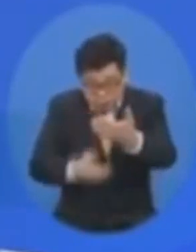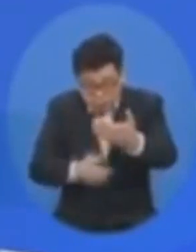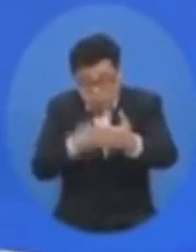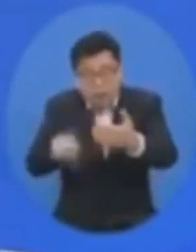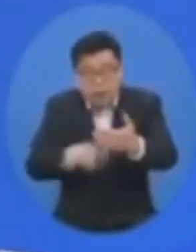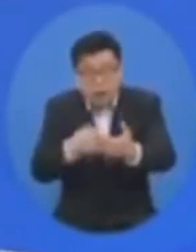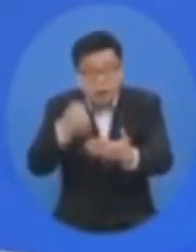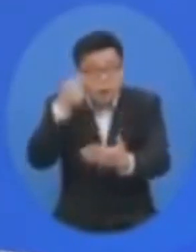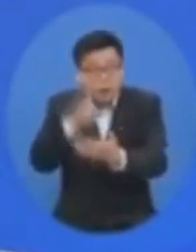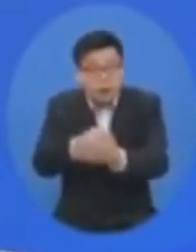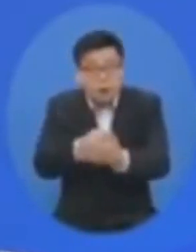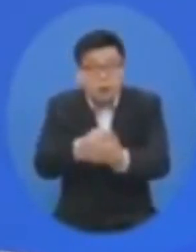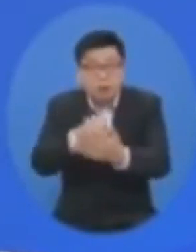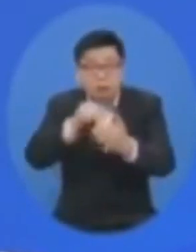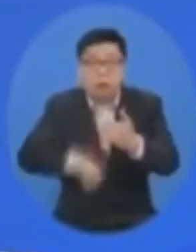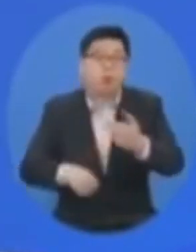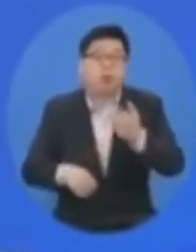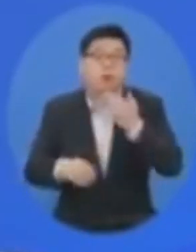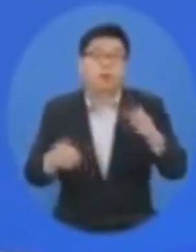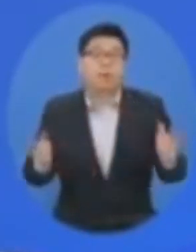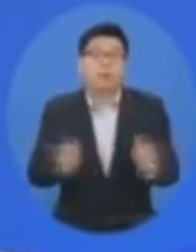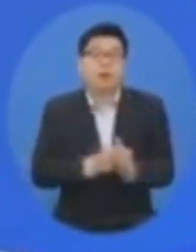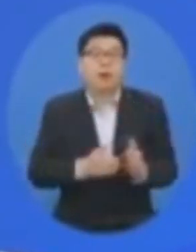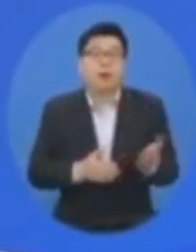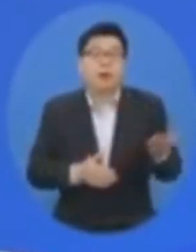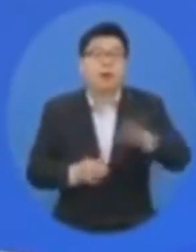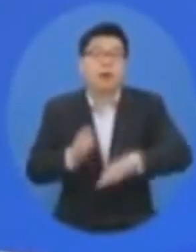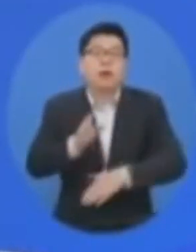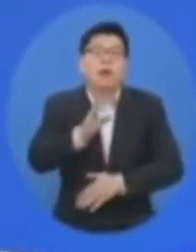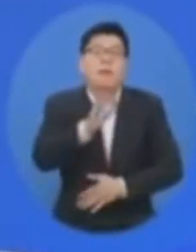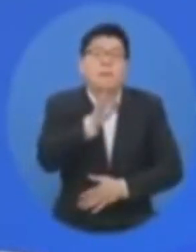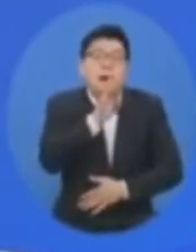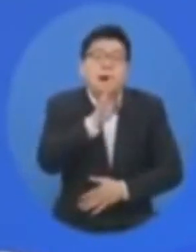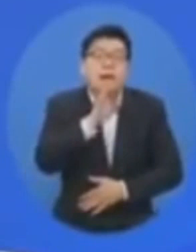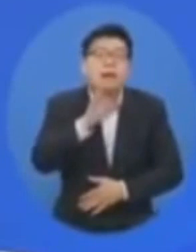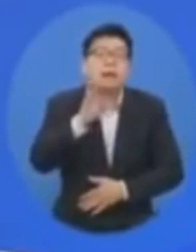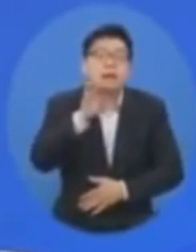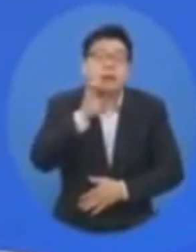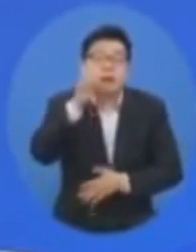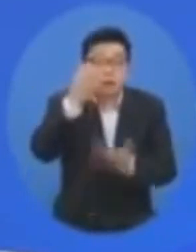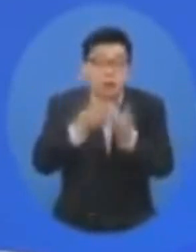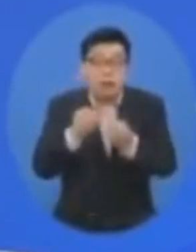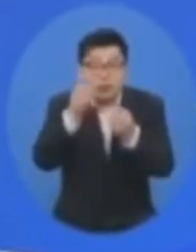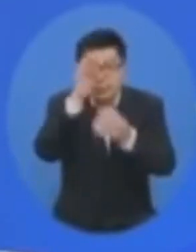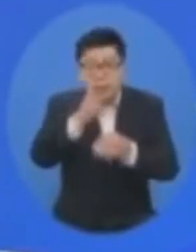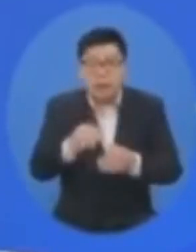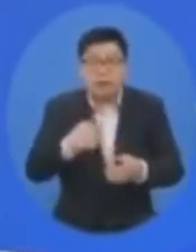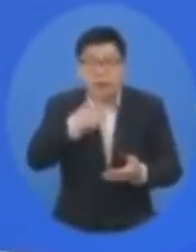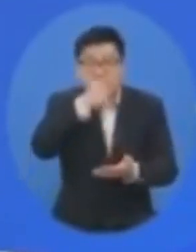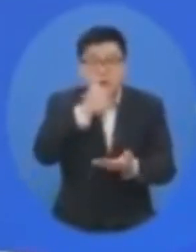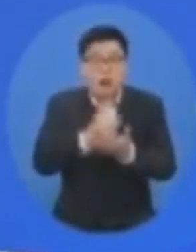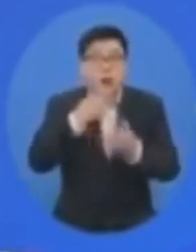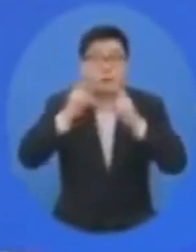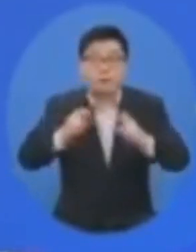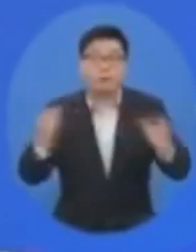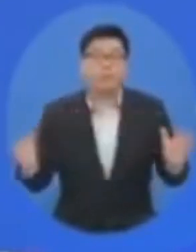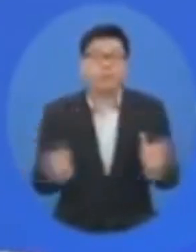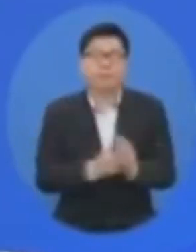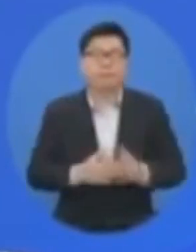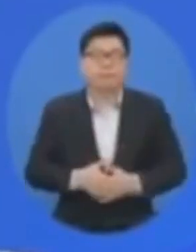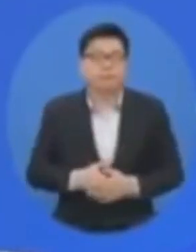없습니다. 그런데 사실관계로 무죄가 된 겁니다. 저한테 돈이 온 게 아니라 중간에서